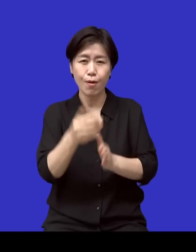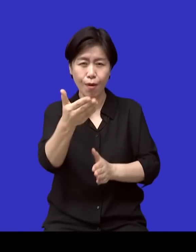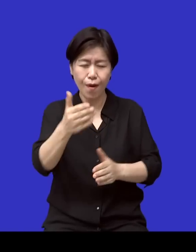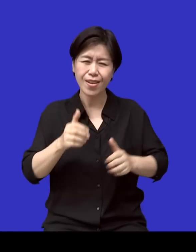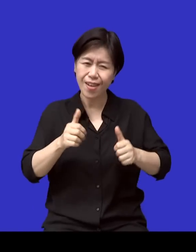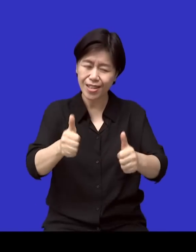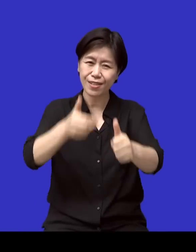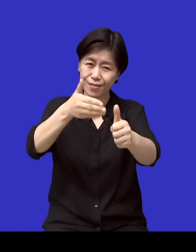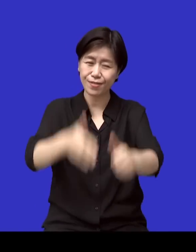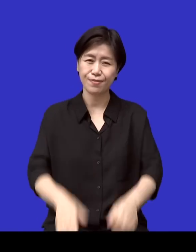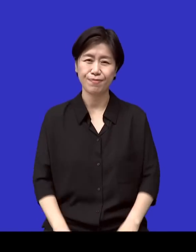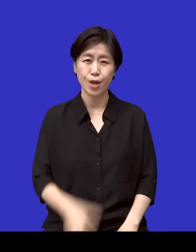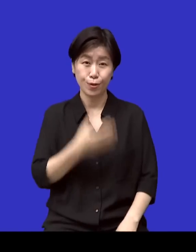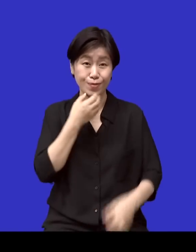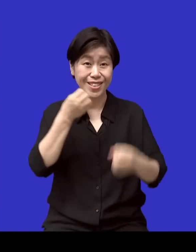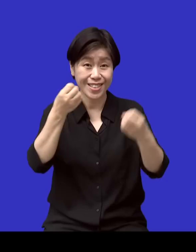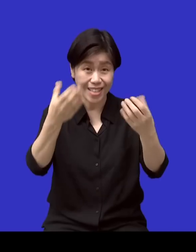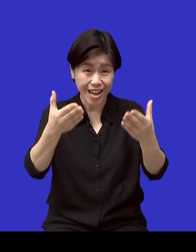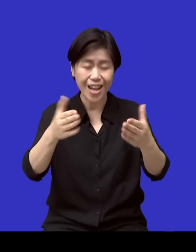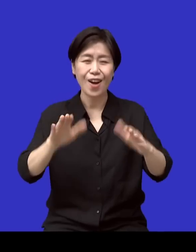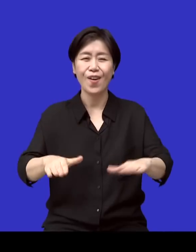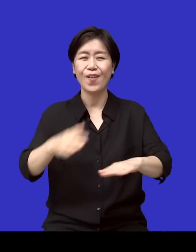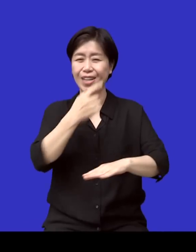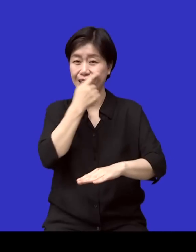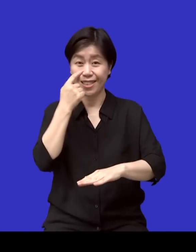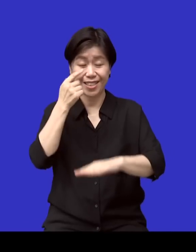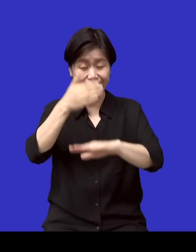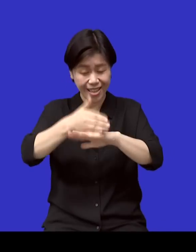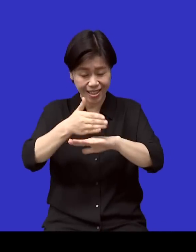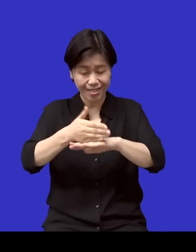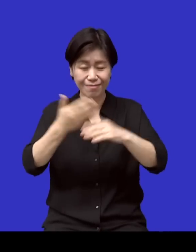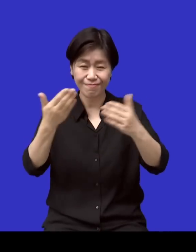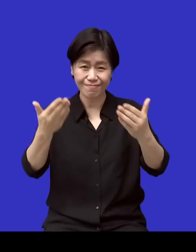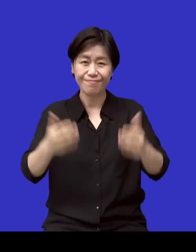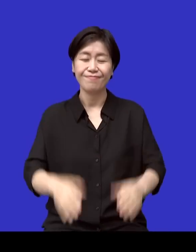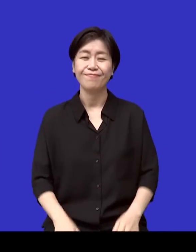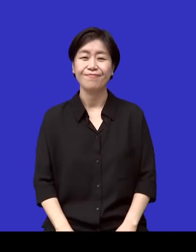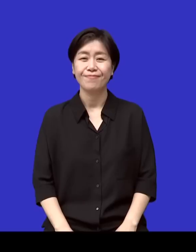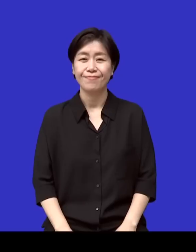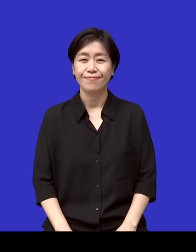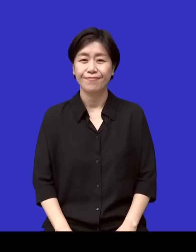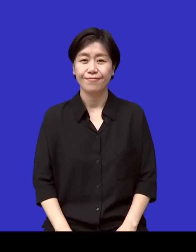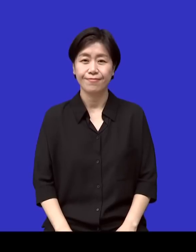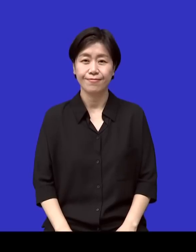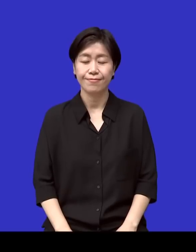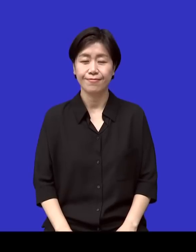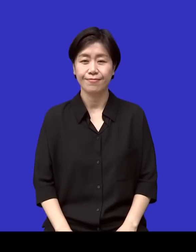되기를 축복하겠습니다. 감사합니다. 오늘 귀한 간증 나눠주셔서 고맙습니다. 감사합니다. 감사합니다.